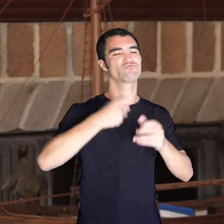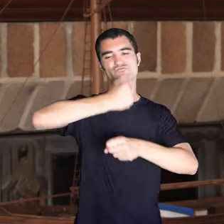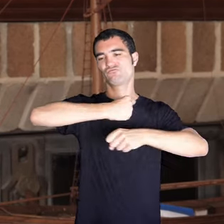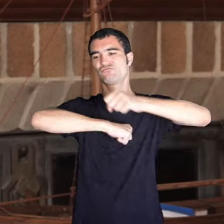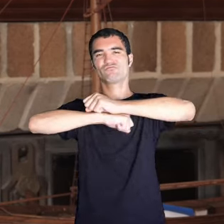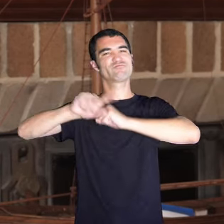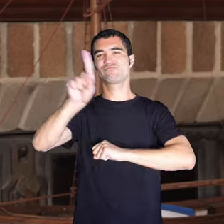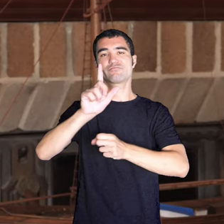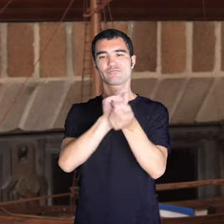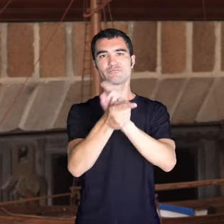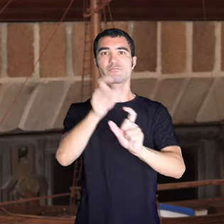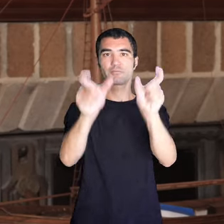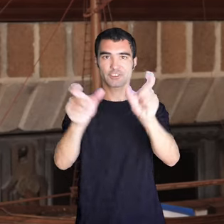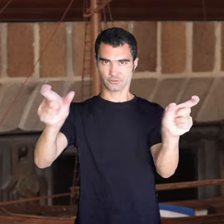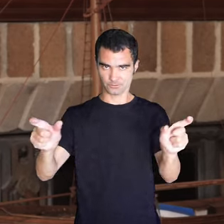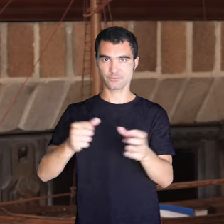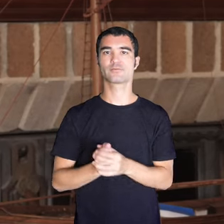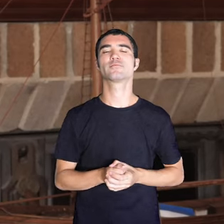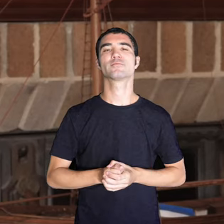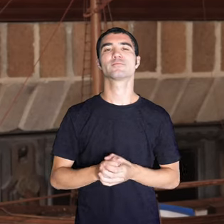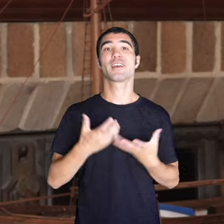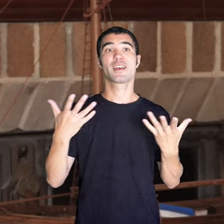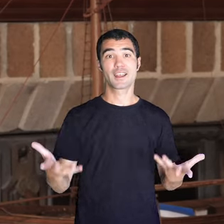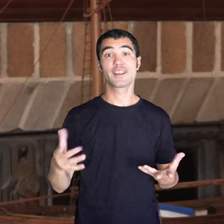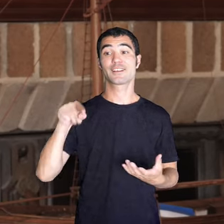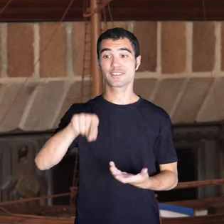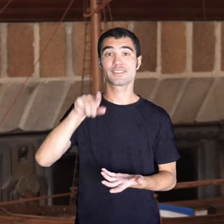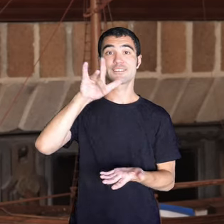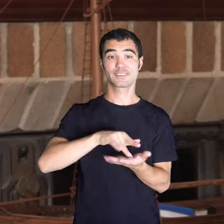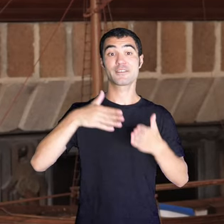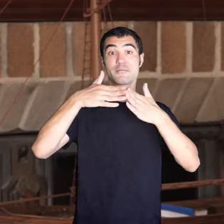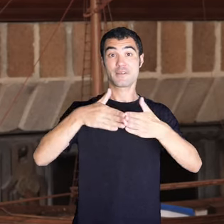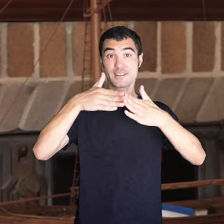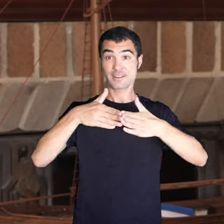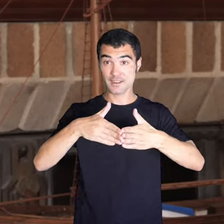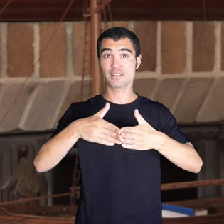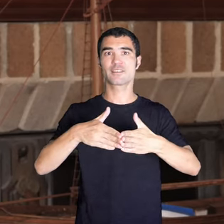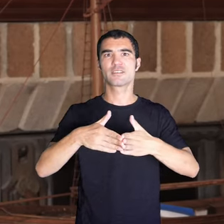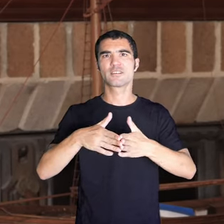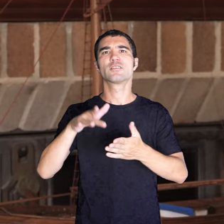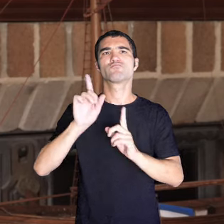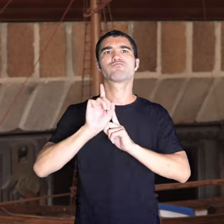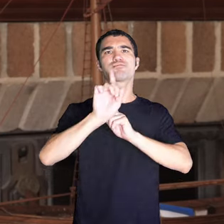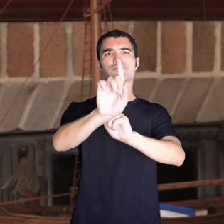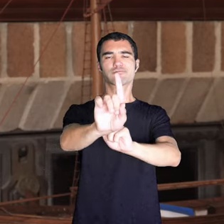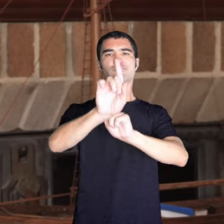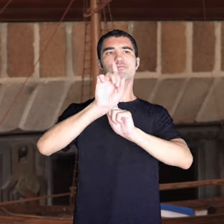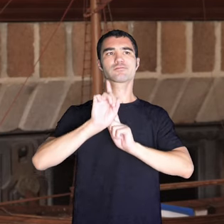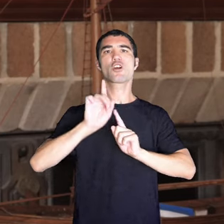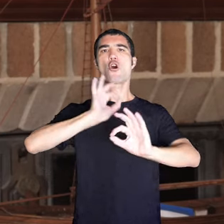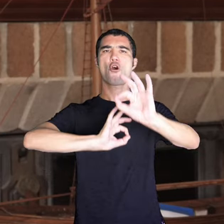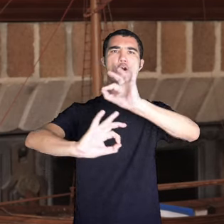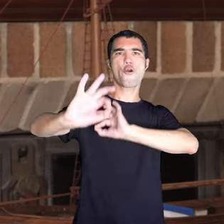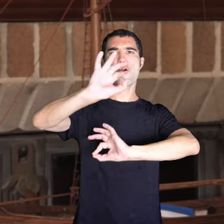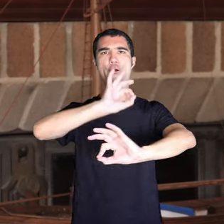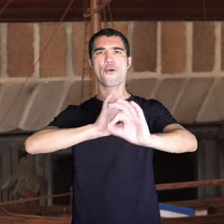sinó gent, i amb aquesta barca varen començar un transport ja